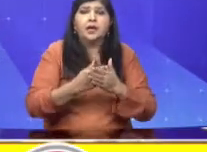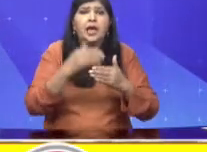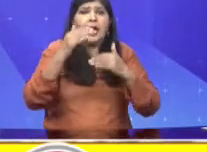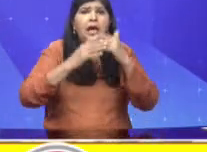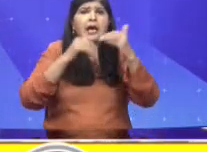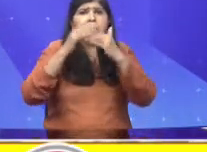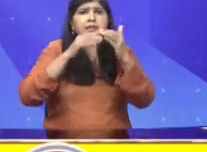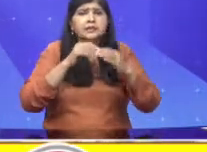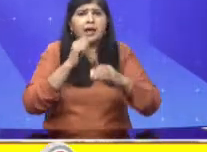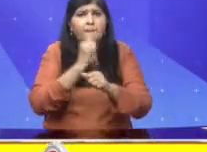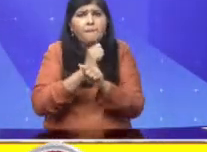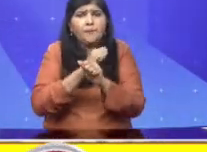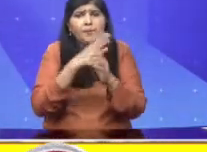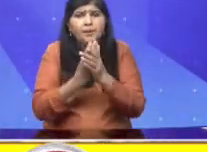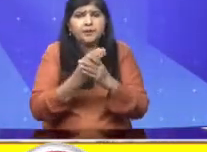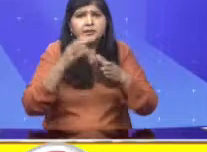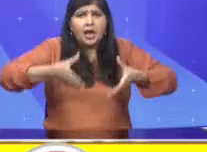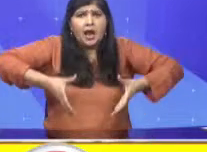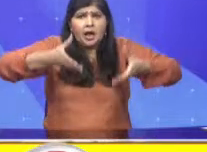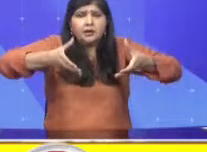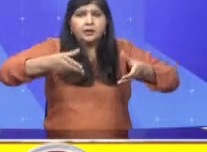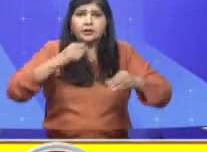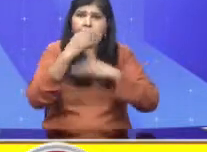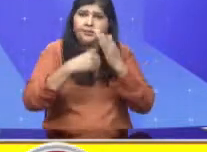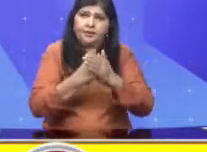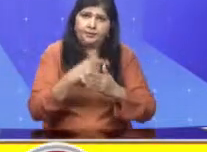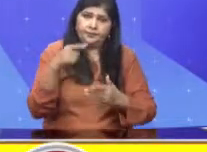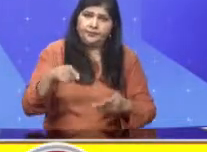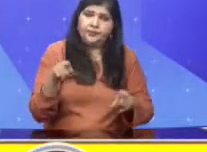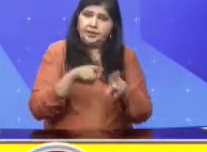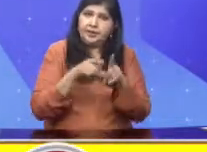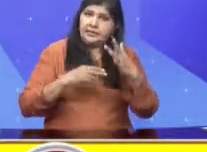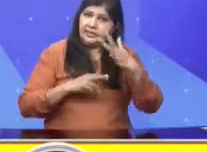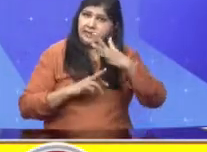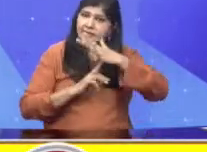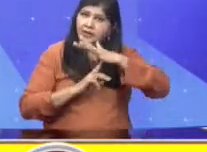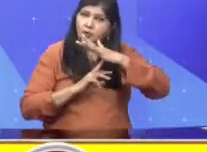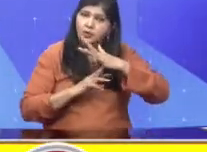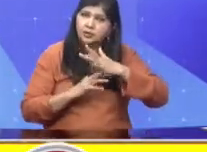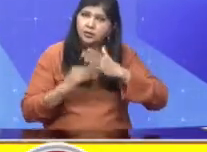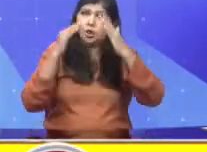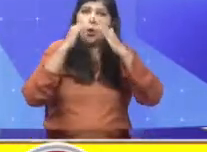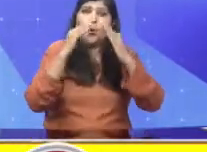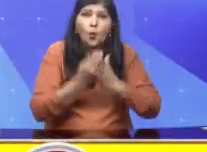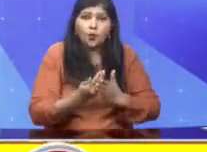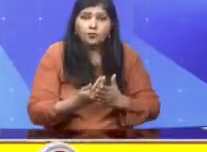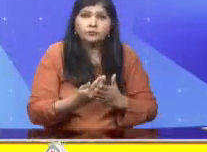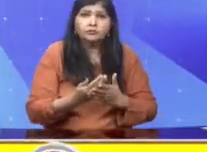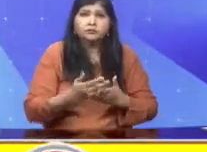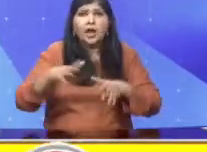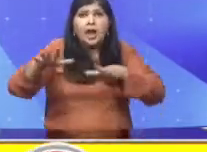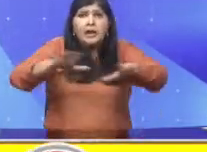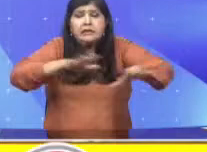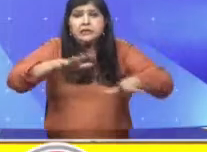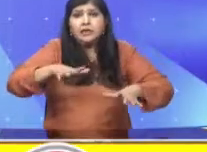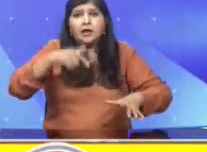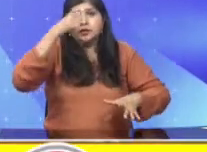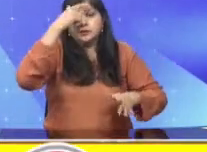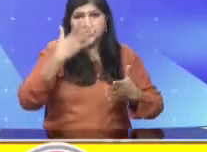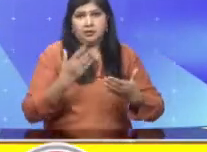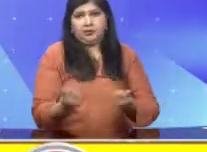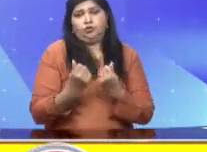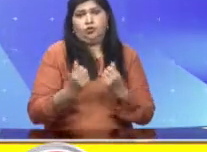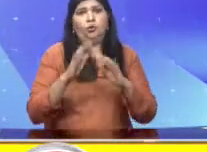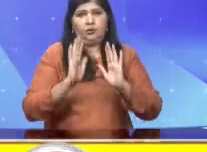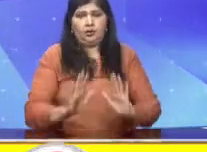construction technology का इस्तिमाल हो रहा है इस technology से बने घर आपदाओं का सामना करने में कहीं अधिक सक्षम